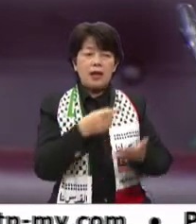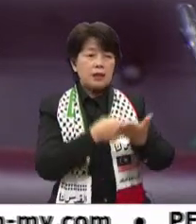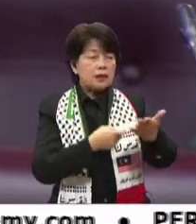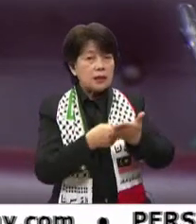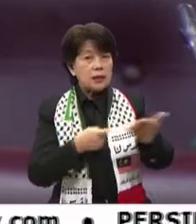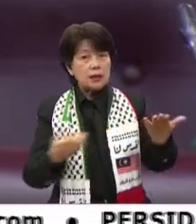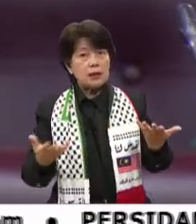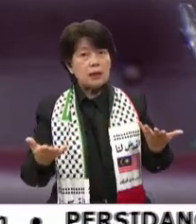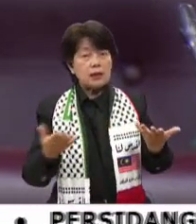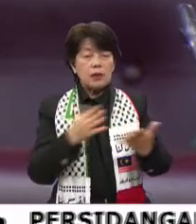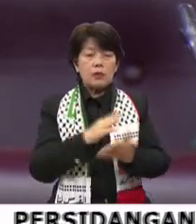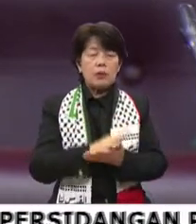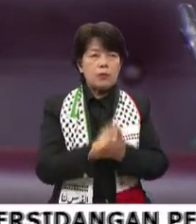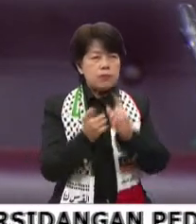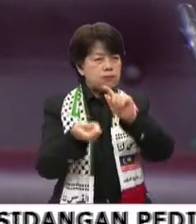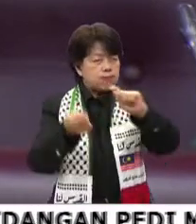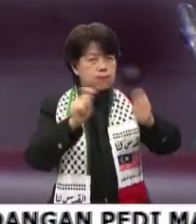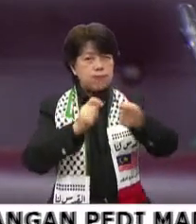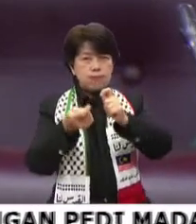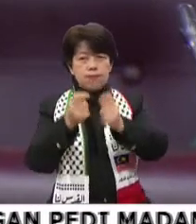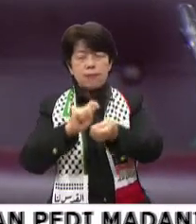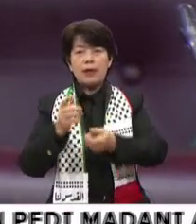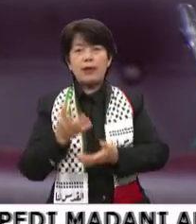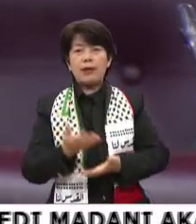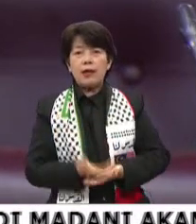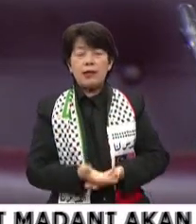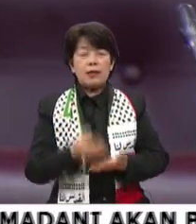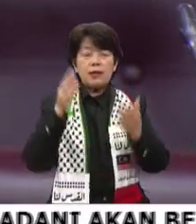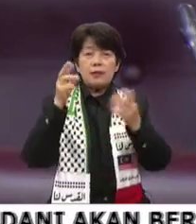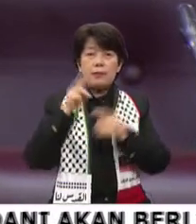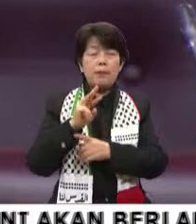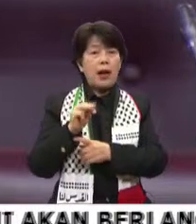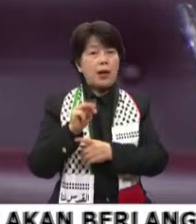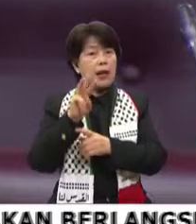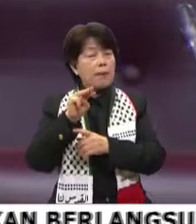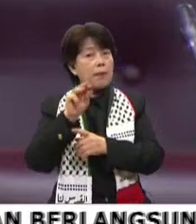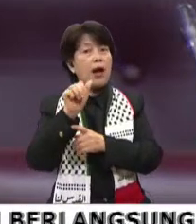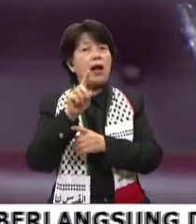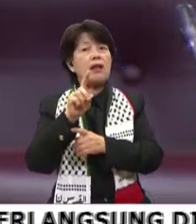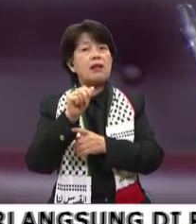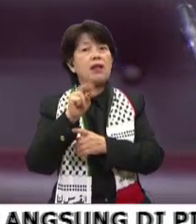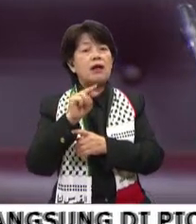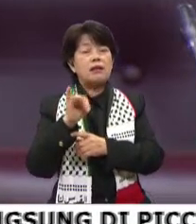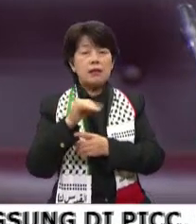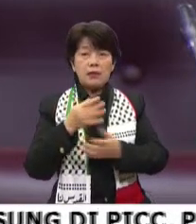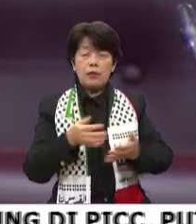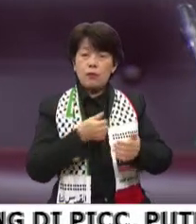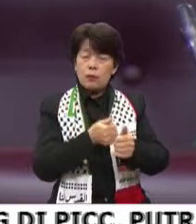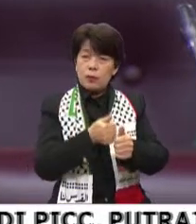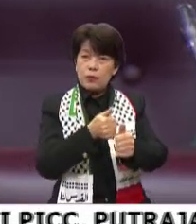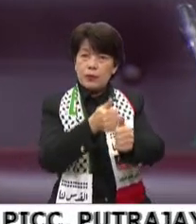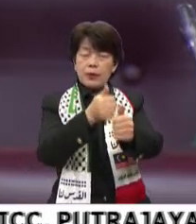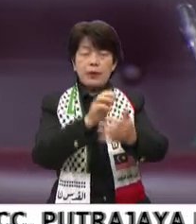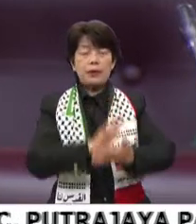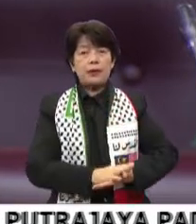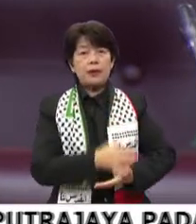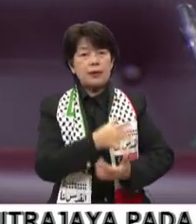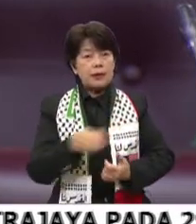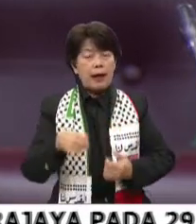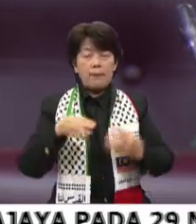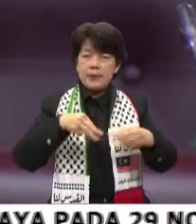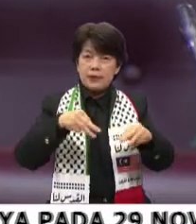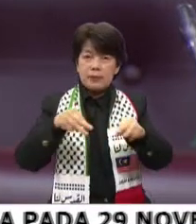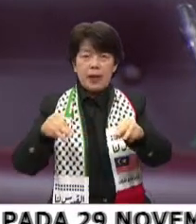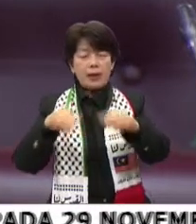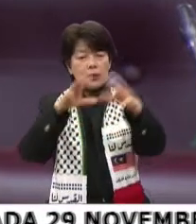kerajaan dalam mentransformasi ekonomi negara yang dipandu oleh kerangka ekonomi Madani Selain faktor pemulihan kestabilan pasaran dunia pelaksanaan dasar